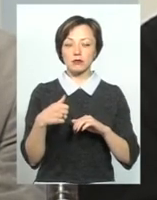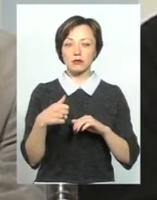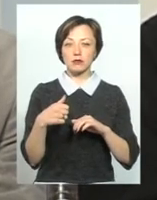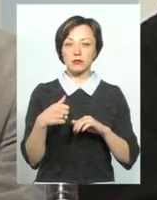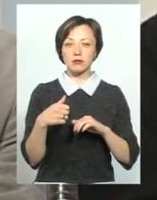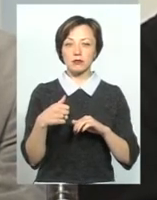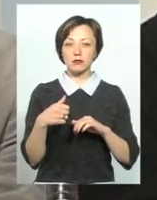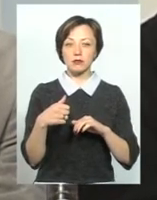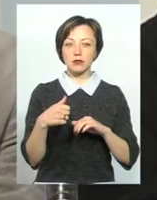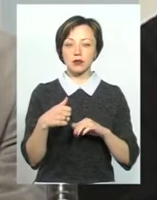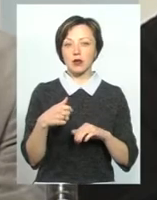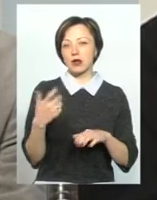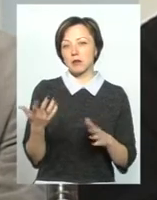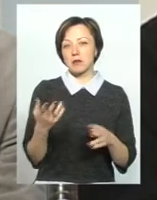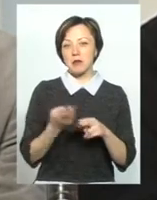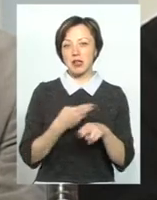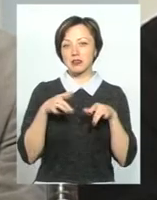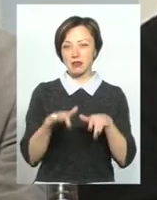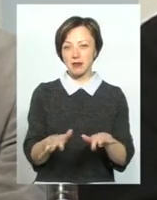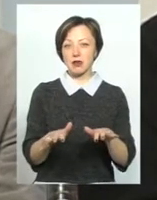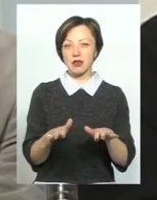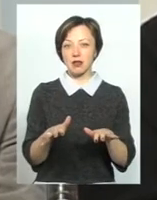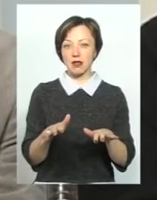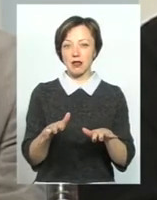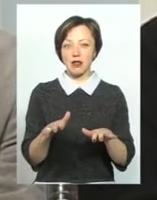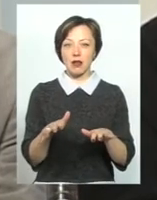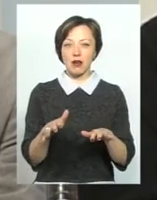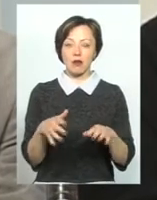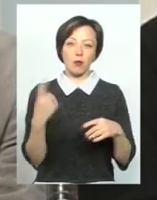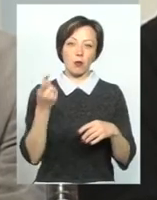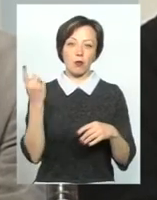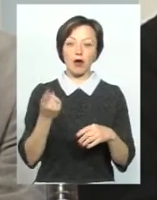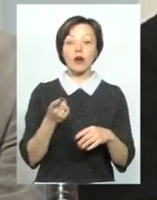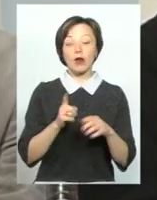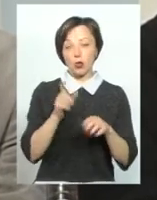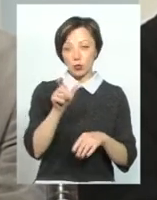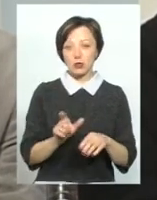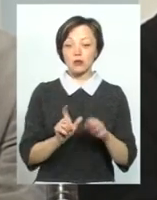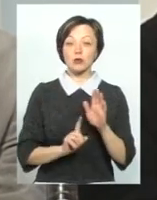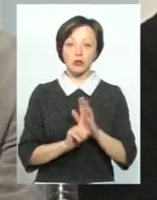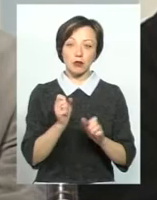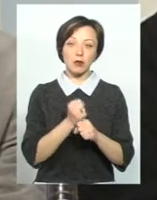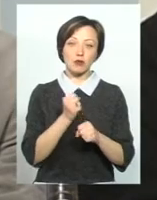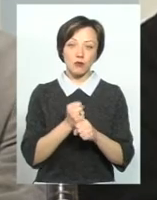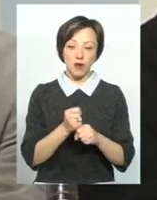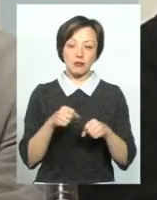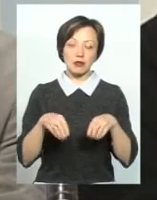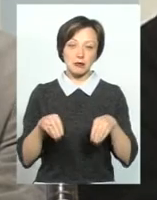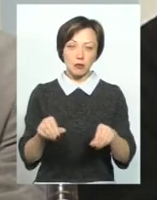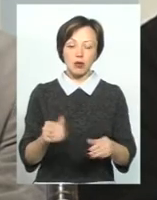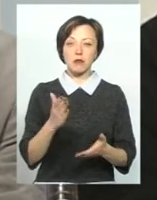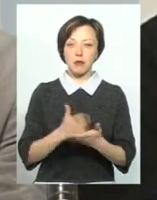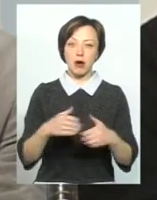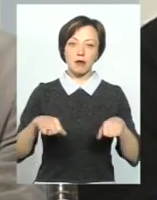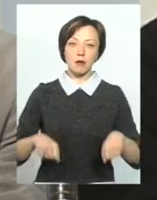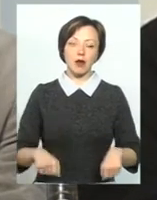кажуть, дурака валяти, людина взялась за те, що природа давно нам дала. І він має право